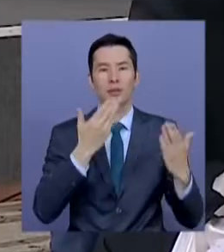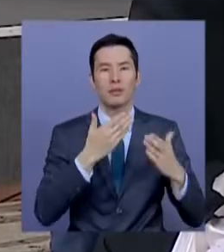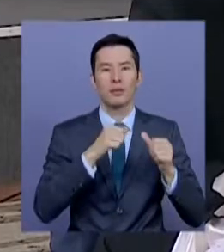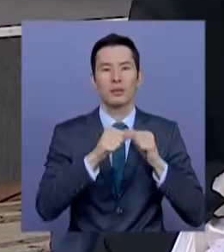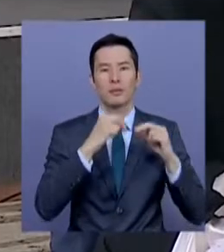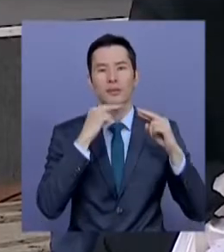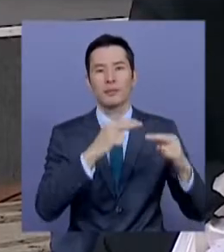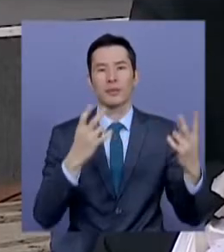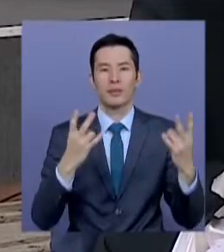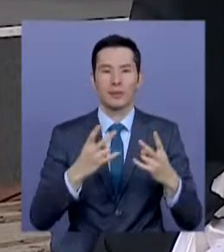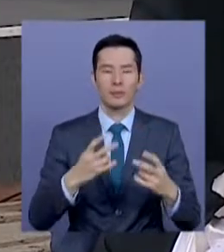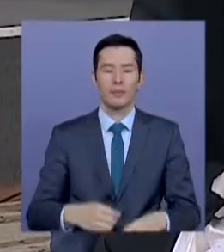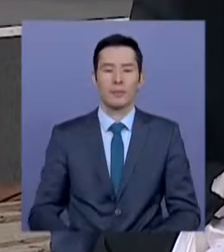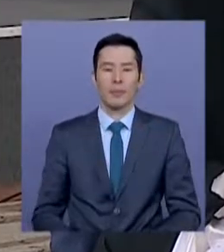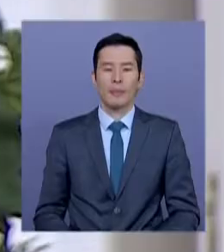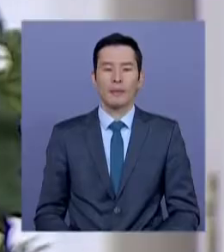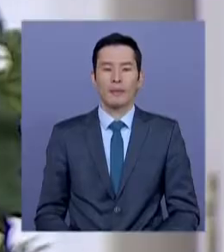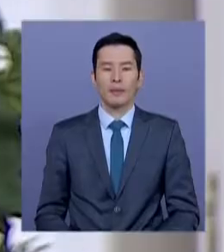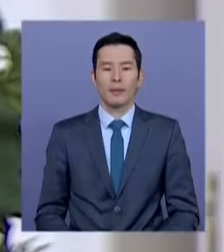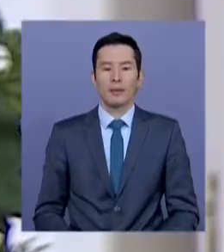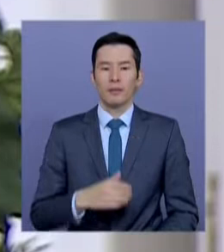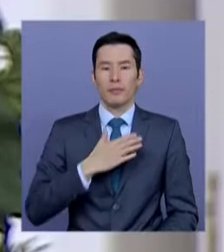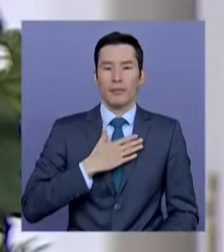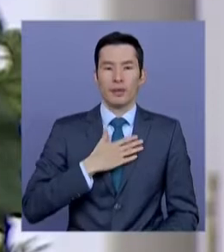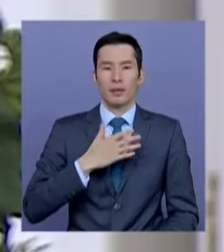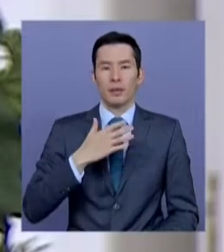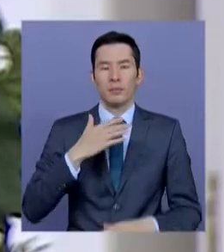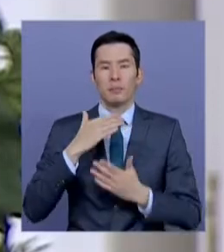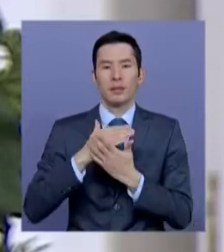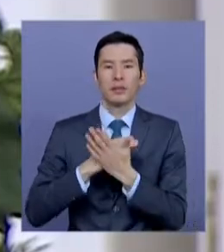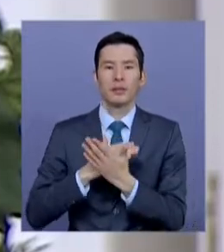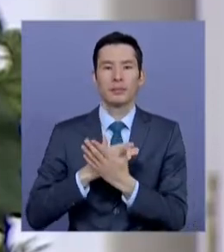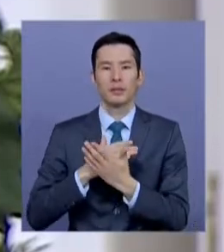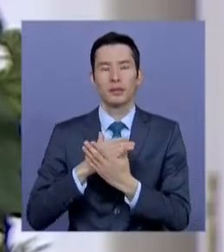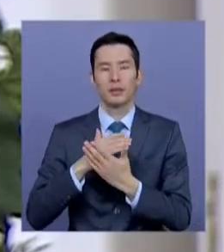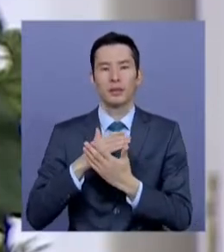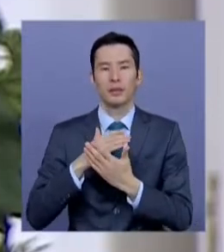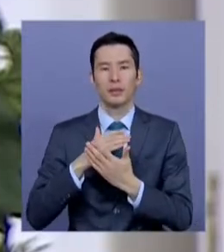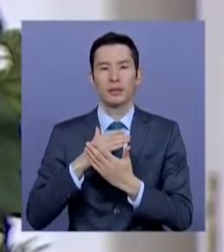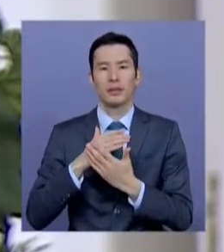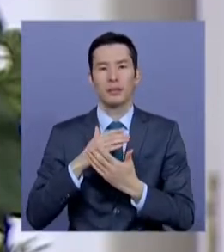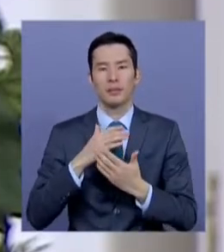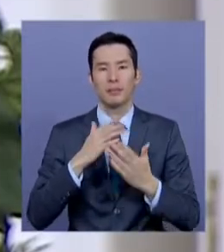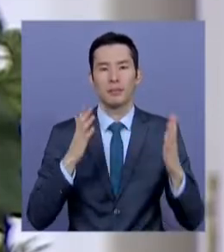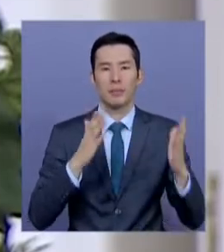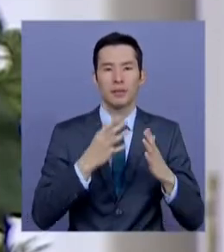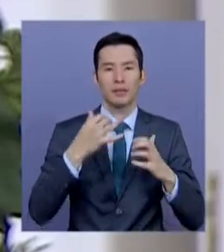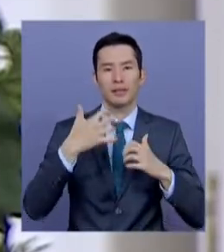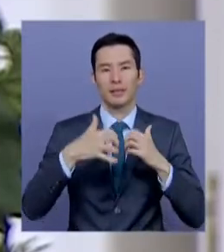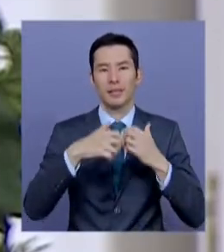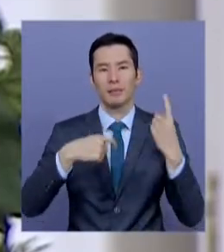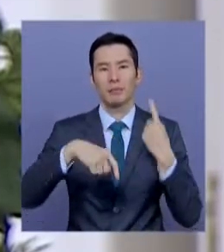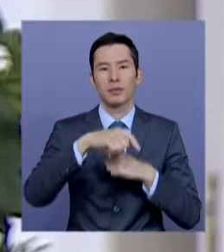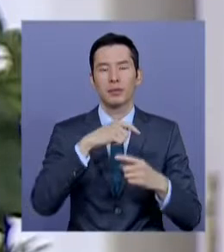аудару қажеттігіне тоқталды. Менім осы бағдарламам, осы шағын және орта бизнеске